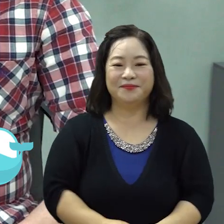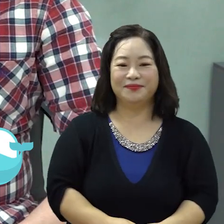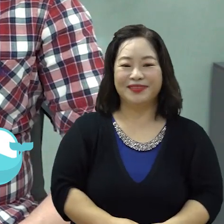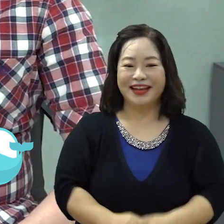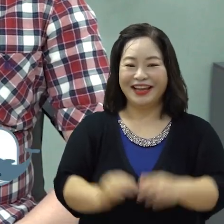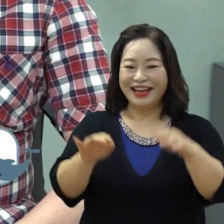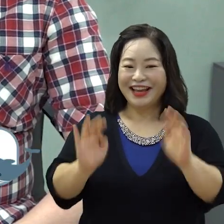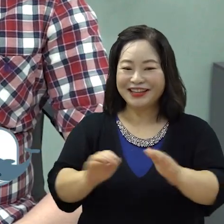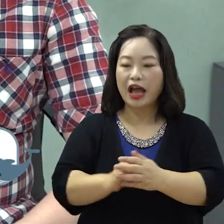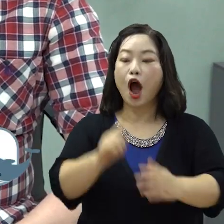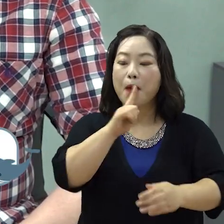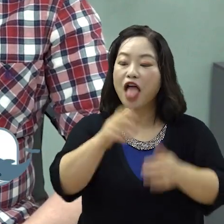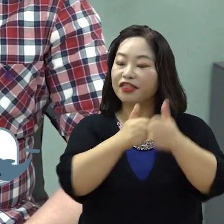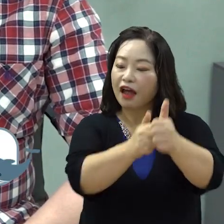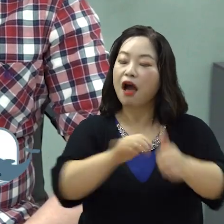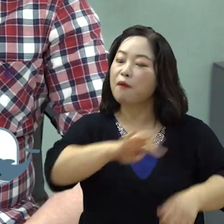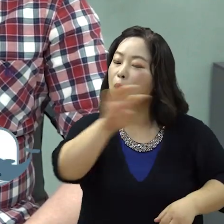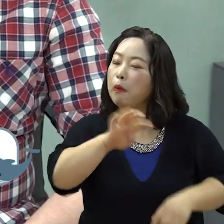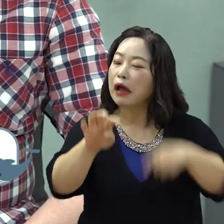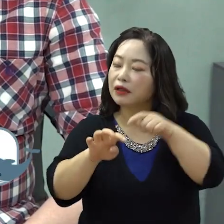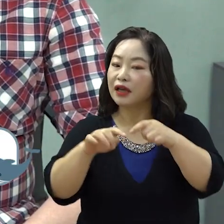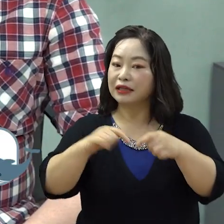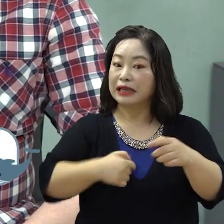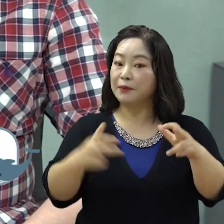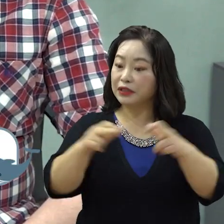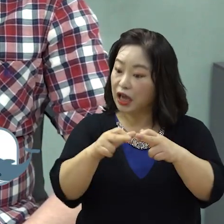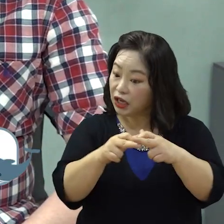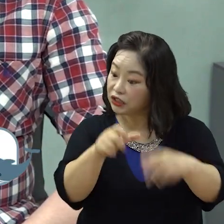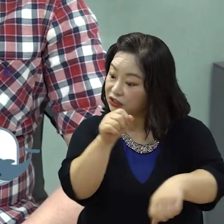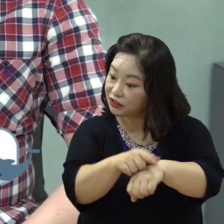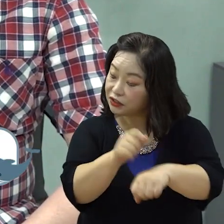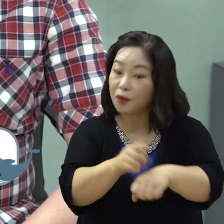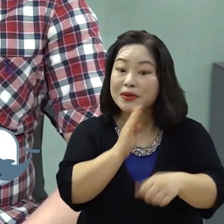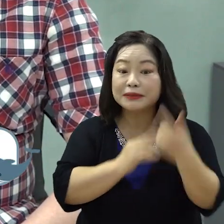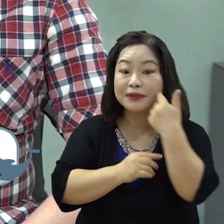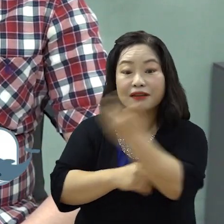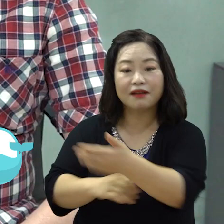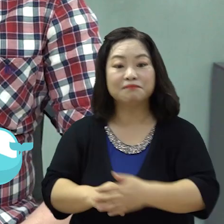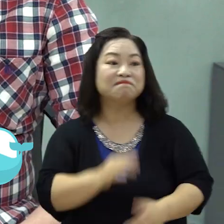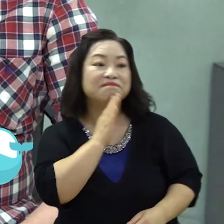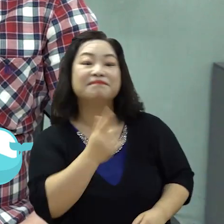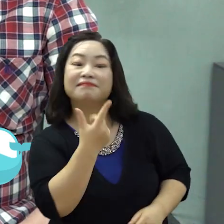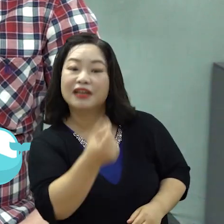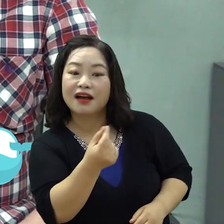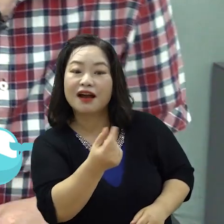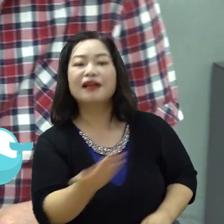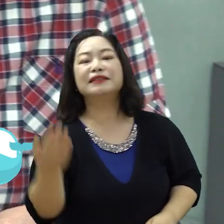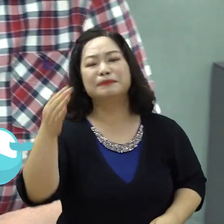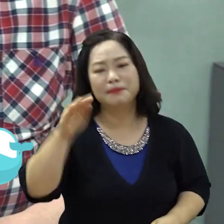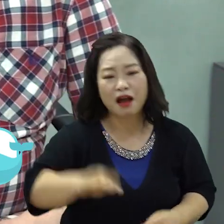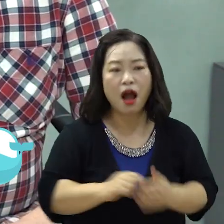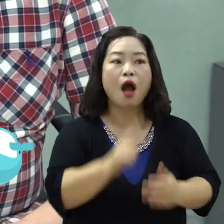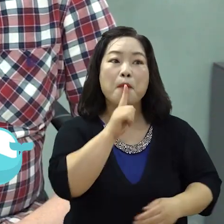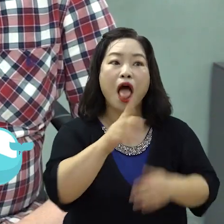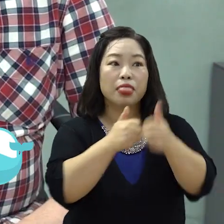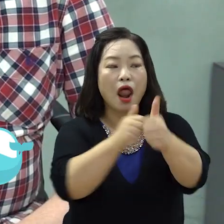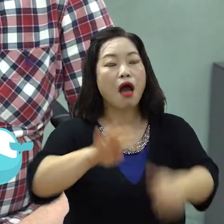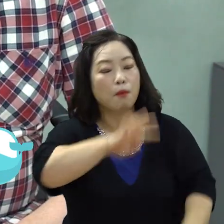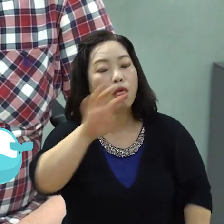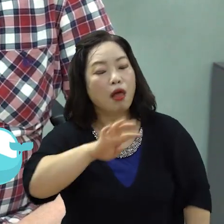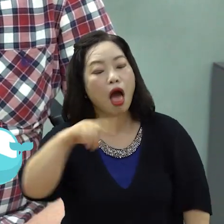하더군요. 반향어는 진짜 자폐성 장애인의 어떤 특징이 될 수 있는 요소네요, 그러면? 예, 그렇지만 반영을